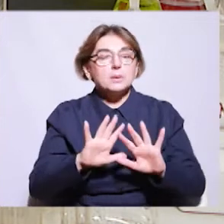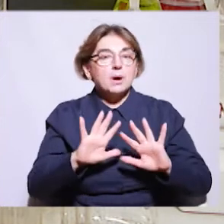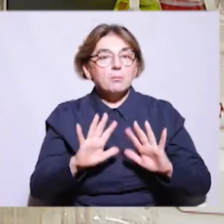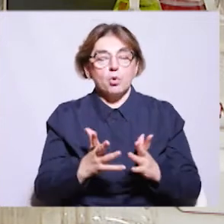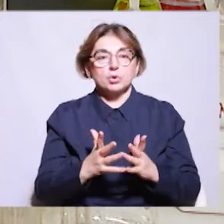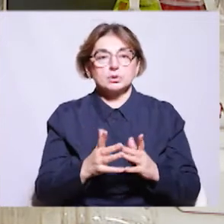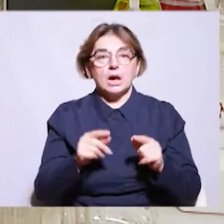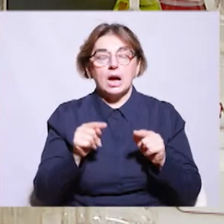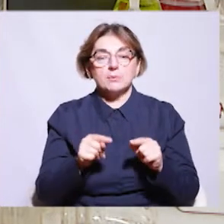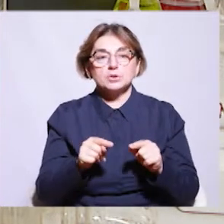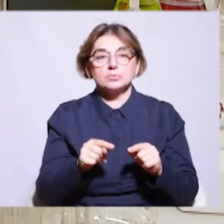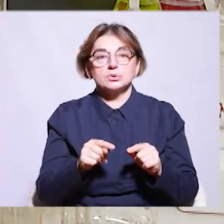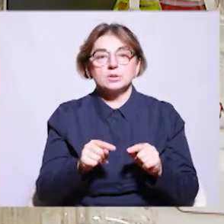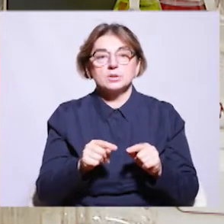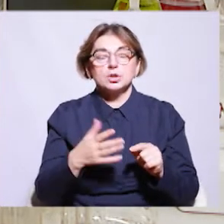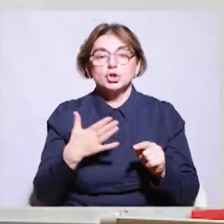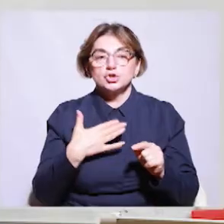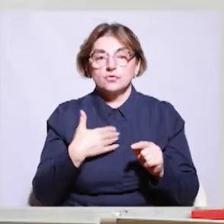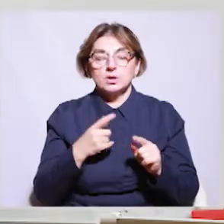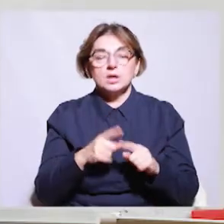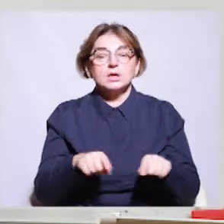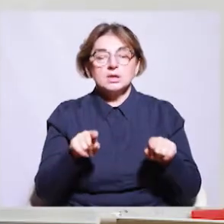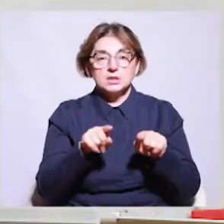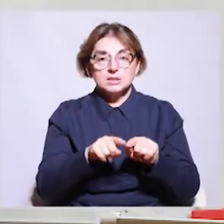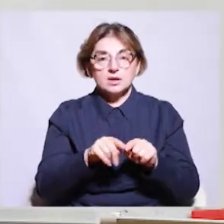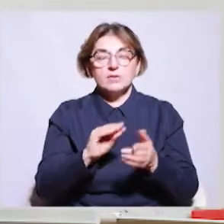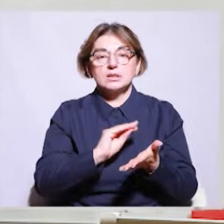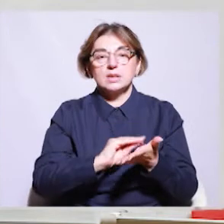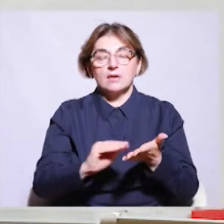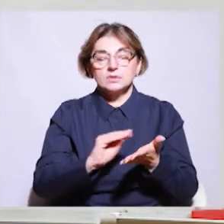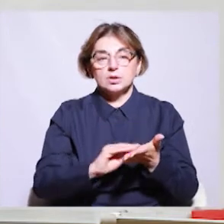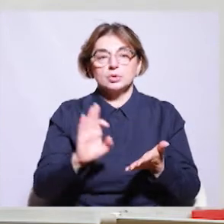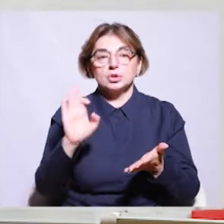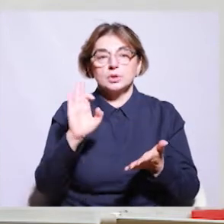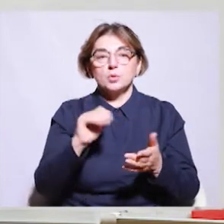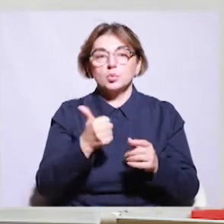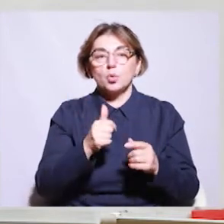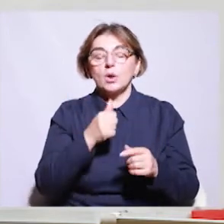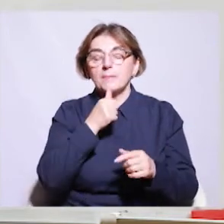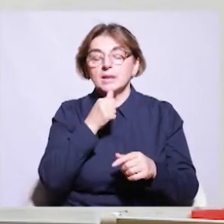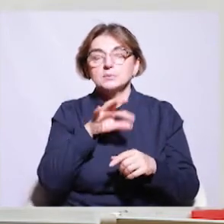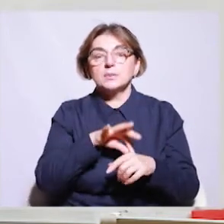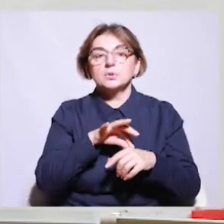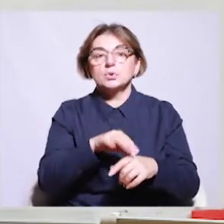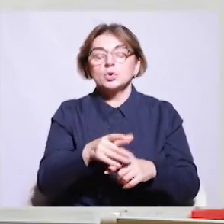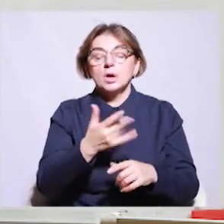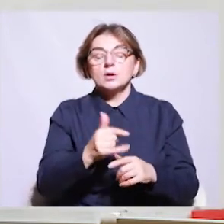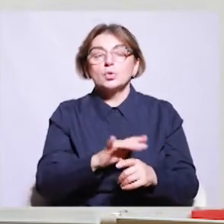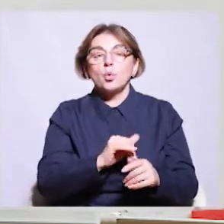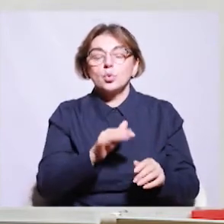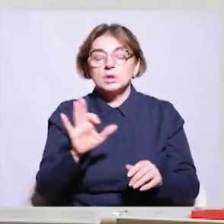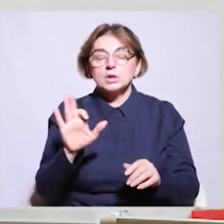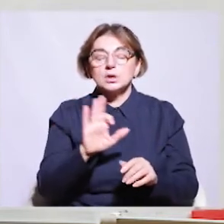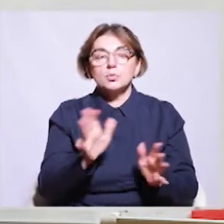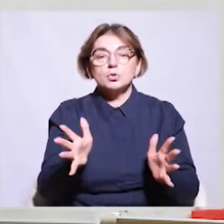წარიმართა. ამისთვის მოდით ახლა ჩვენ დავწეროთ ანალოგიურად ამ ექსპერიმენტის დროს მიმდინარე